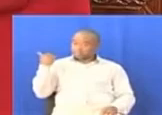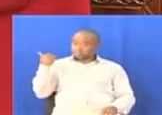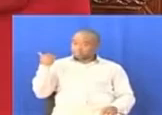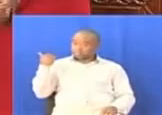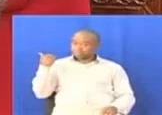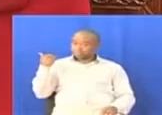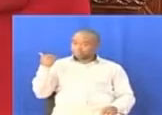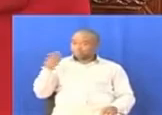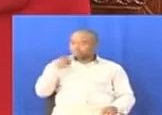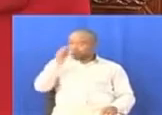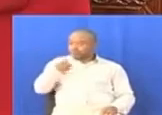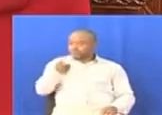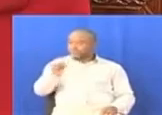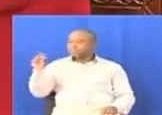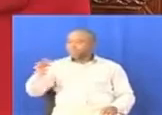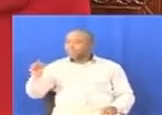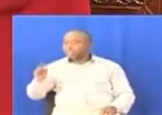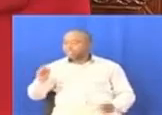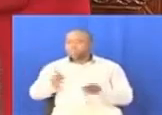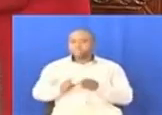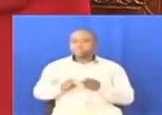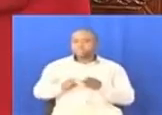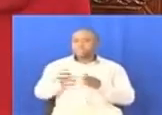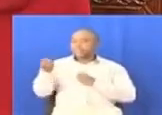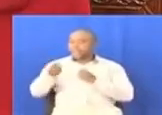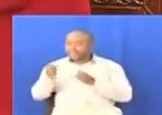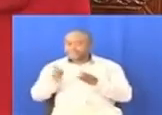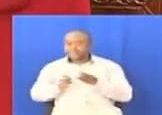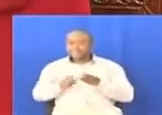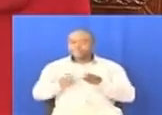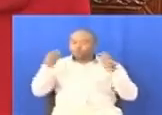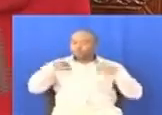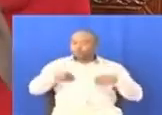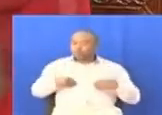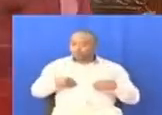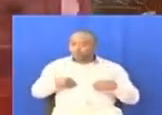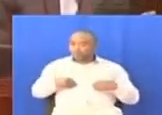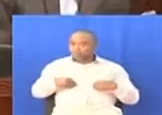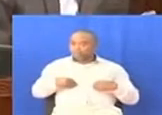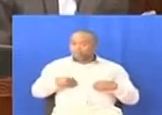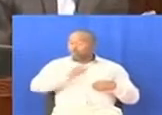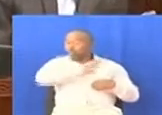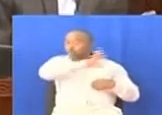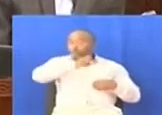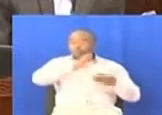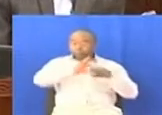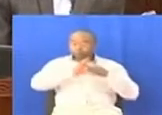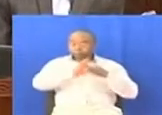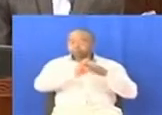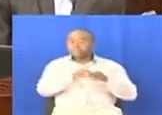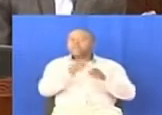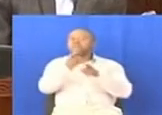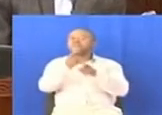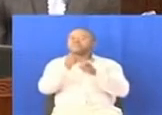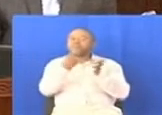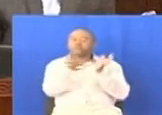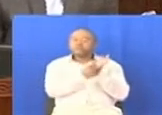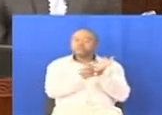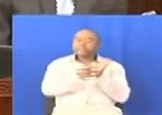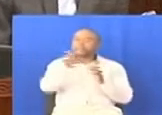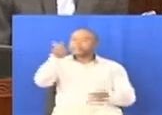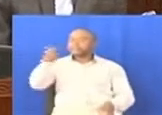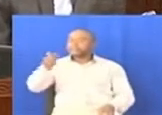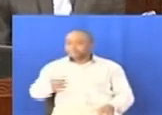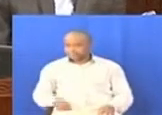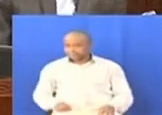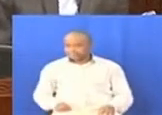mwenye kunde, mwenye maharage, mwenye gari, mwenye nguo, tulipigana kwa pamoja. Hata hili